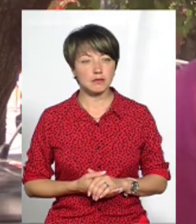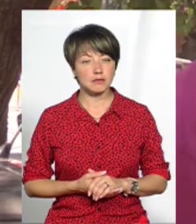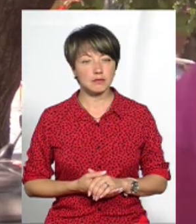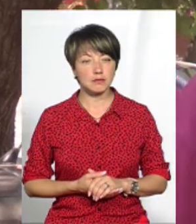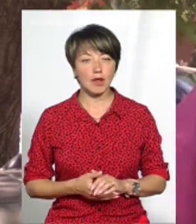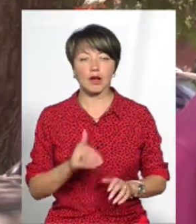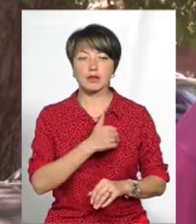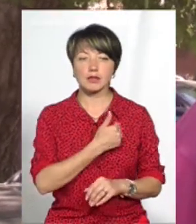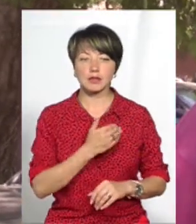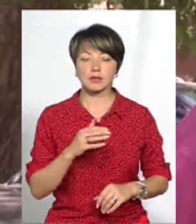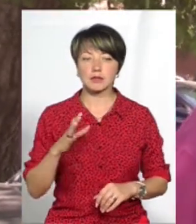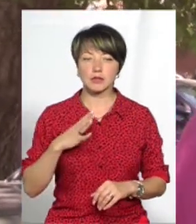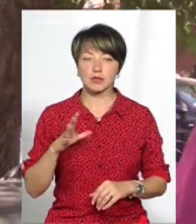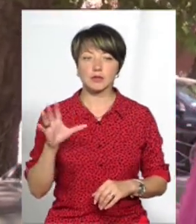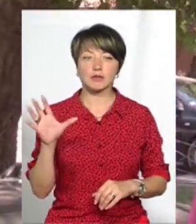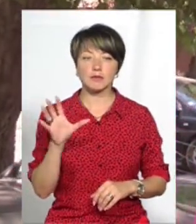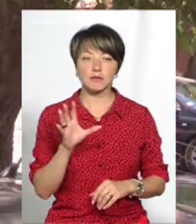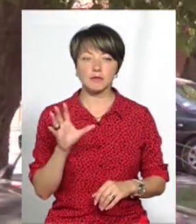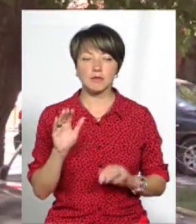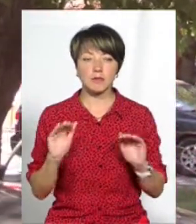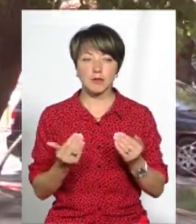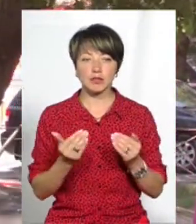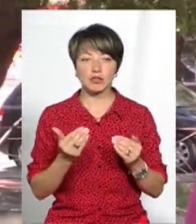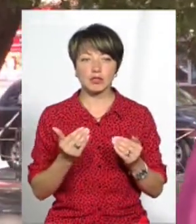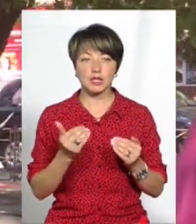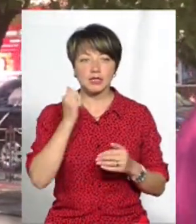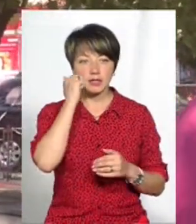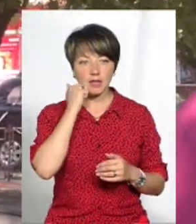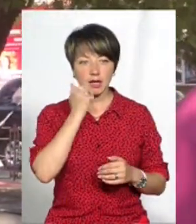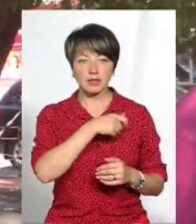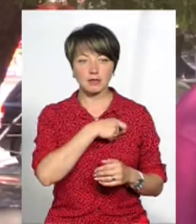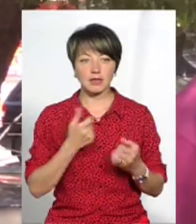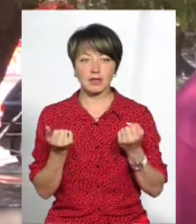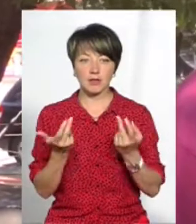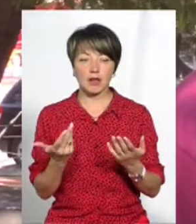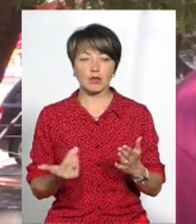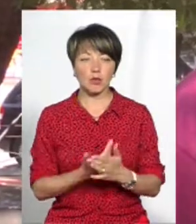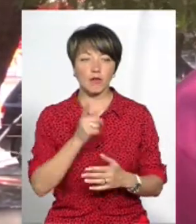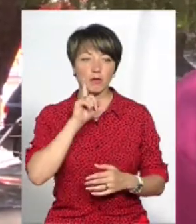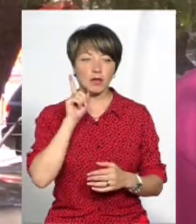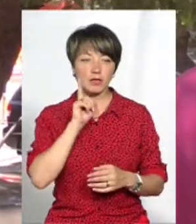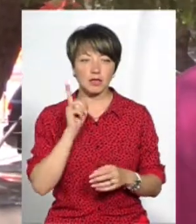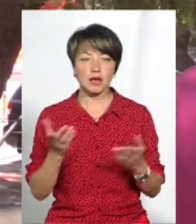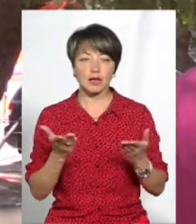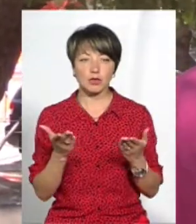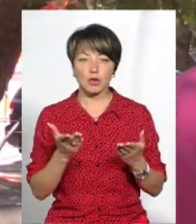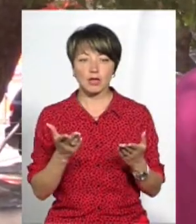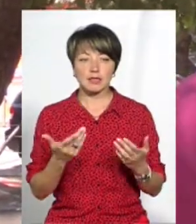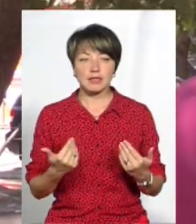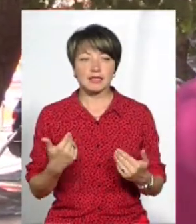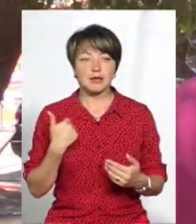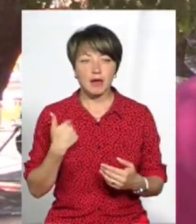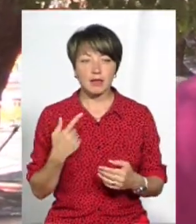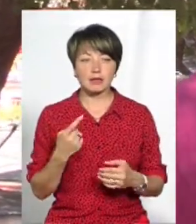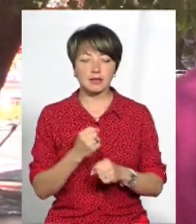Я хотів би, щоб було всього, як можна було менше старих депутатів. Набрали реально нових, молодих, тих, які іменно стремляться